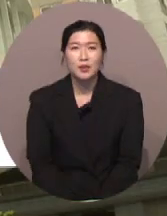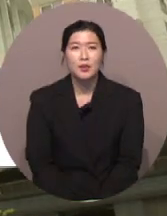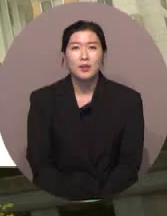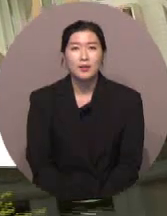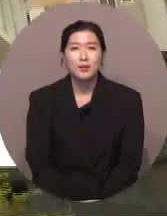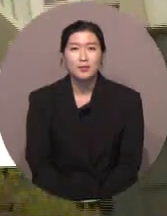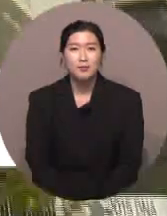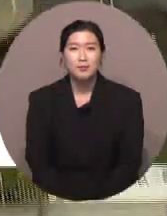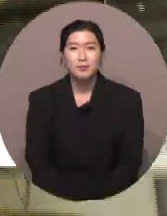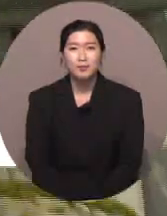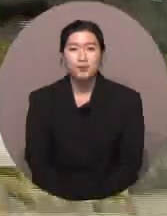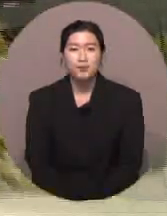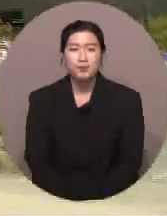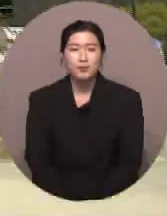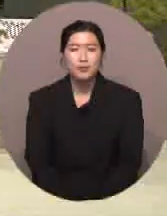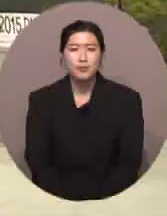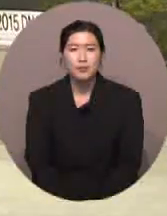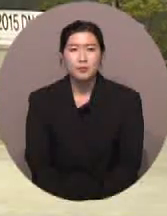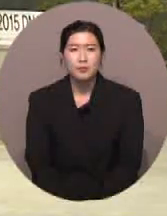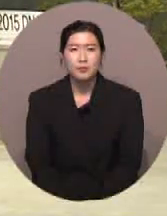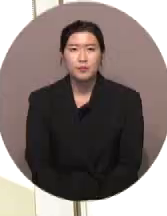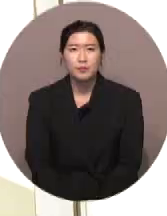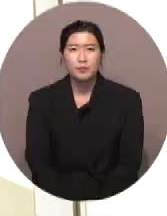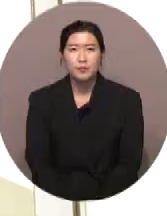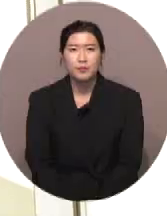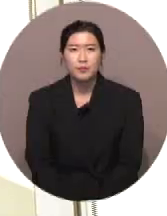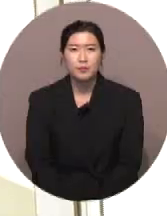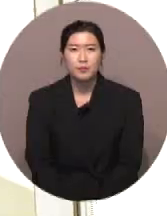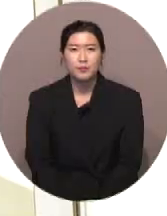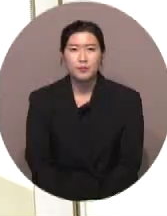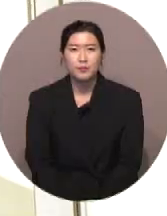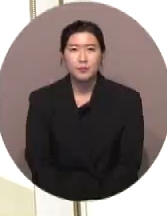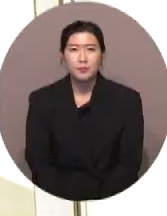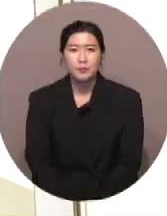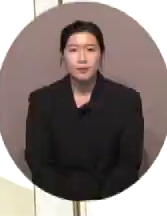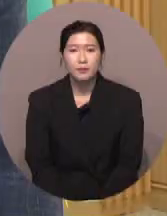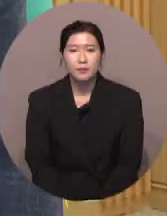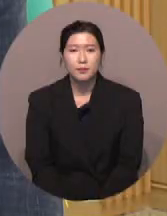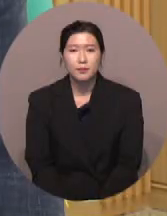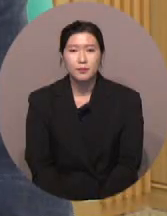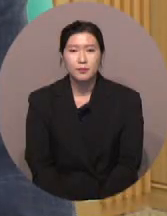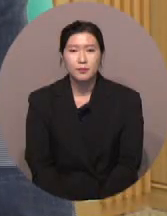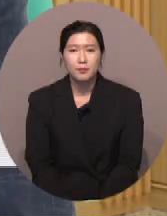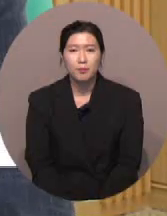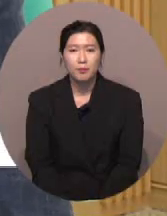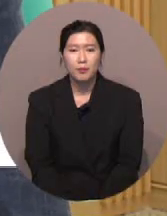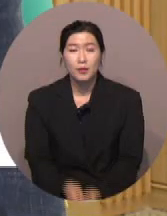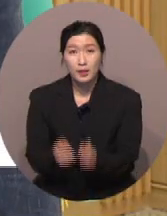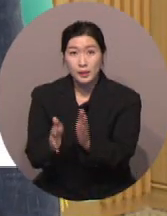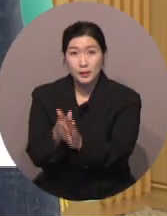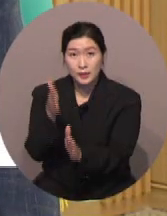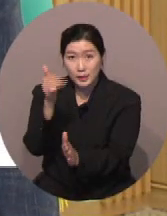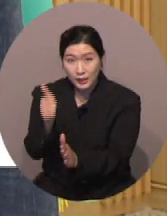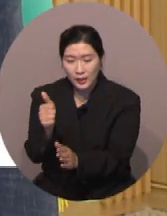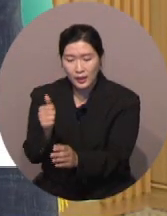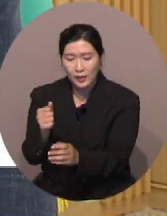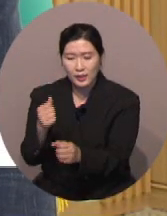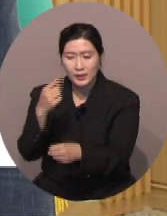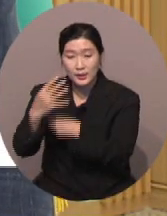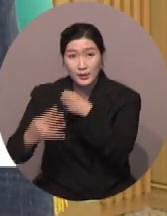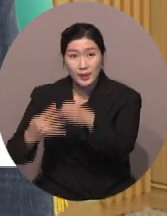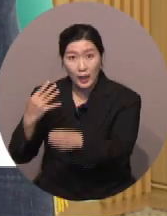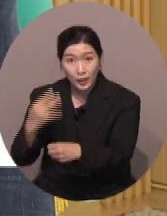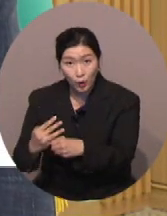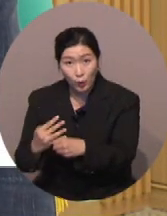일관된 사업 추진이 가능하게 된다는 겁니다 시장 4 어디 인기와 산하